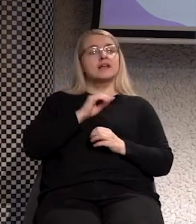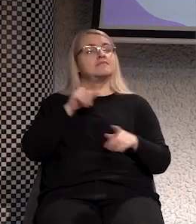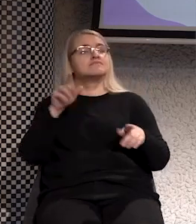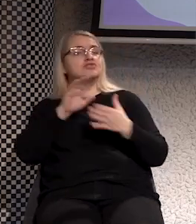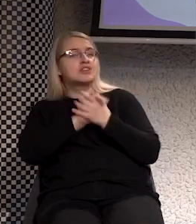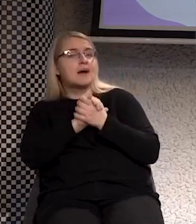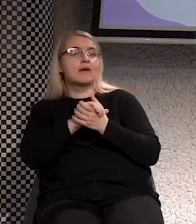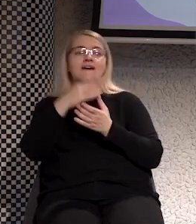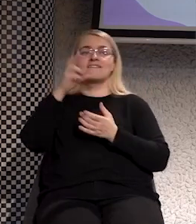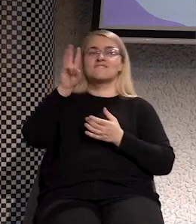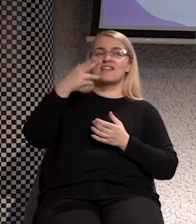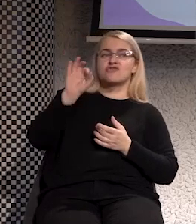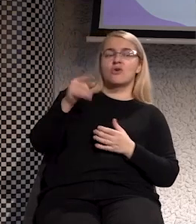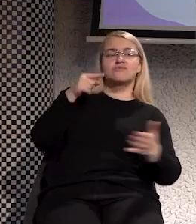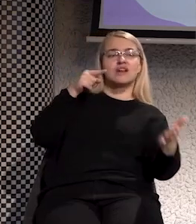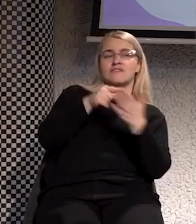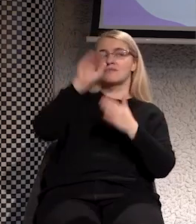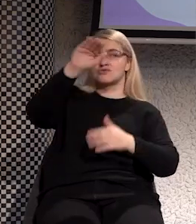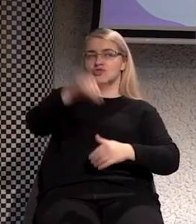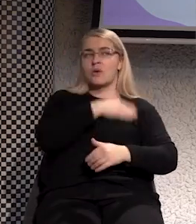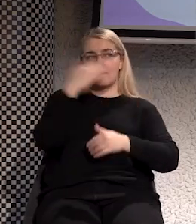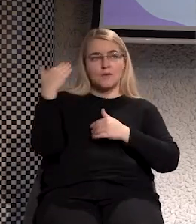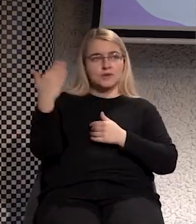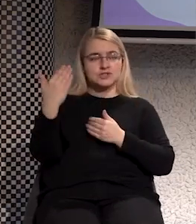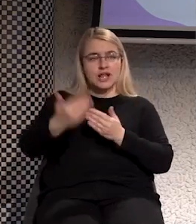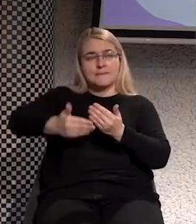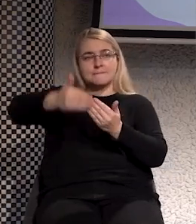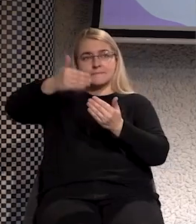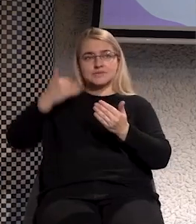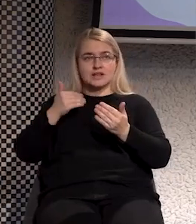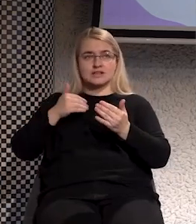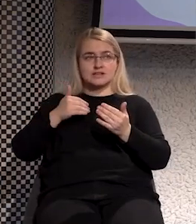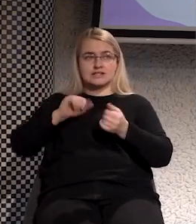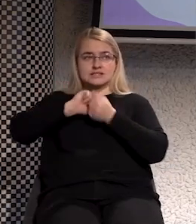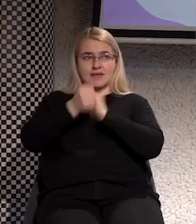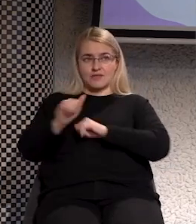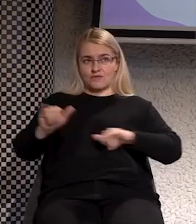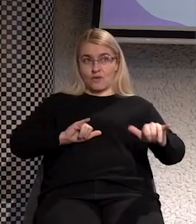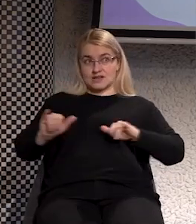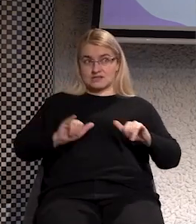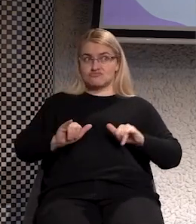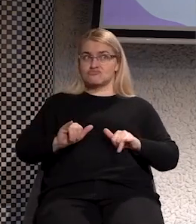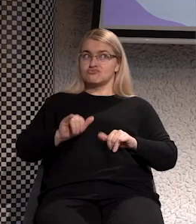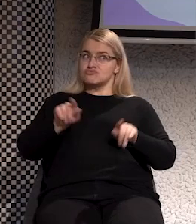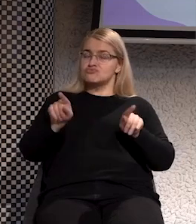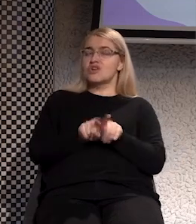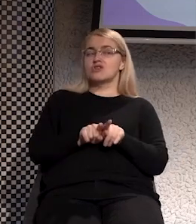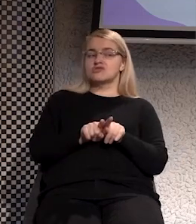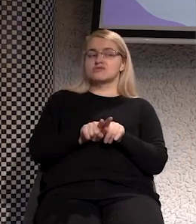szkół i to się dzieje jeszcze przed przejęciem władzy, w sensie przed zmianą władzy, więc to jest też trochę